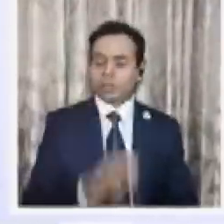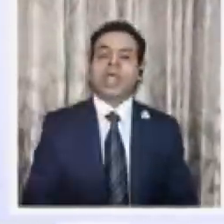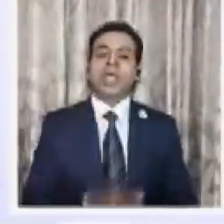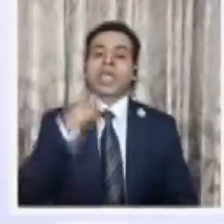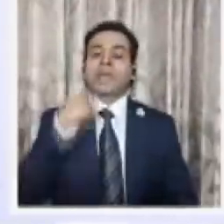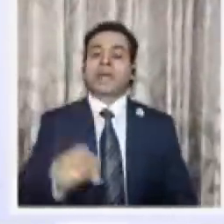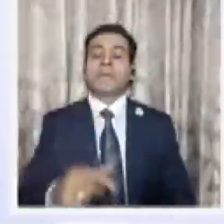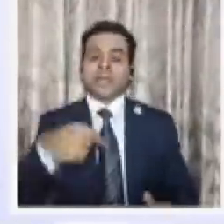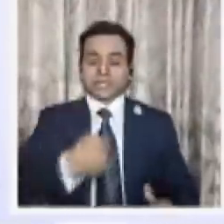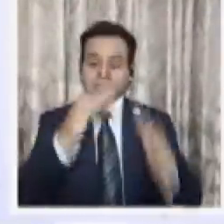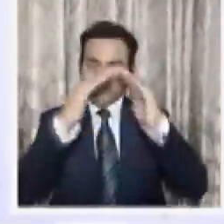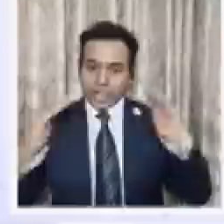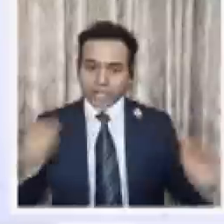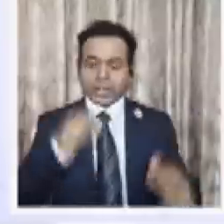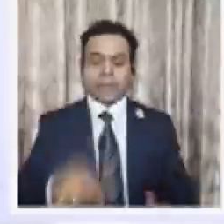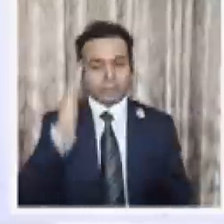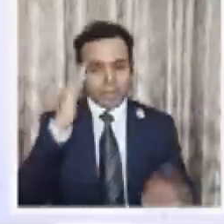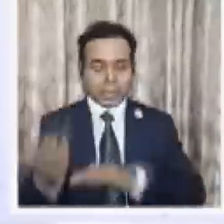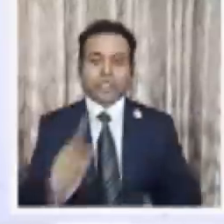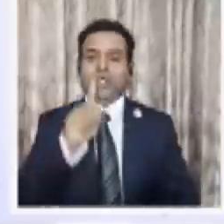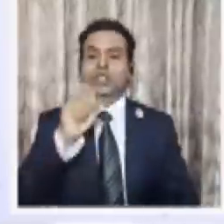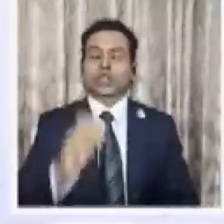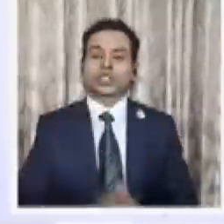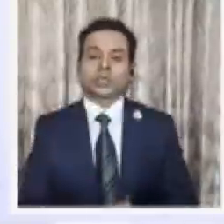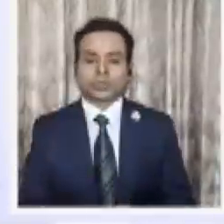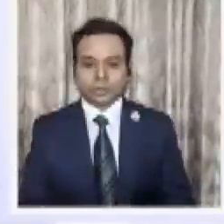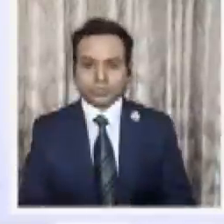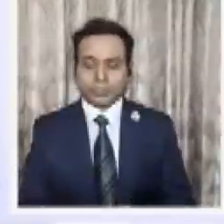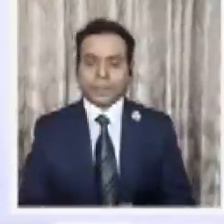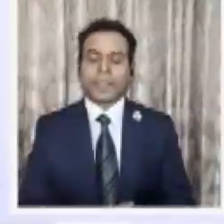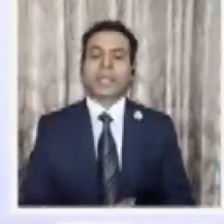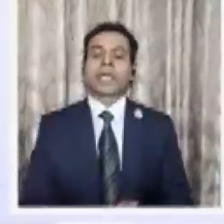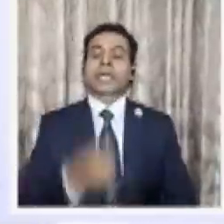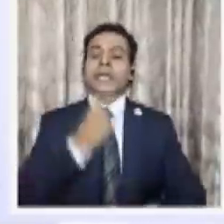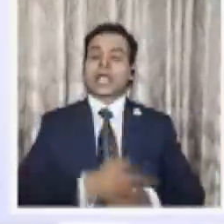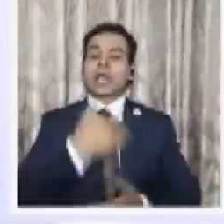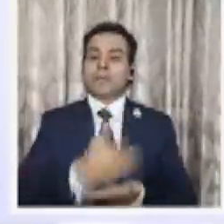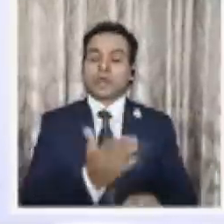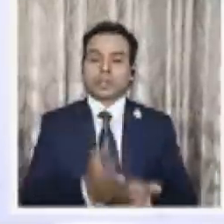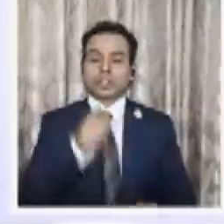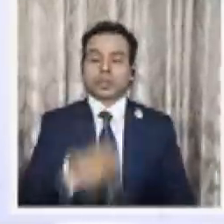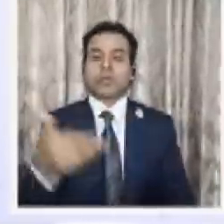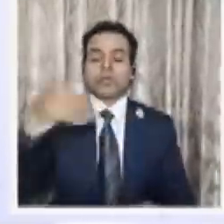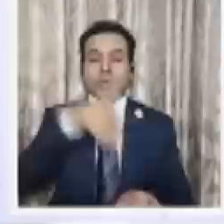2.14%। 24 ঘন্টায় হাসপাতালে মারা গেছেন 31 জন এবং বাড়িতে 10 জন।